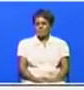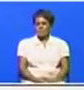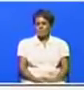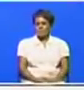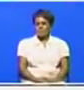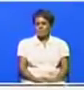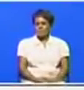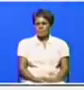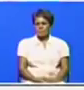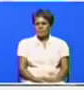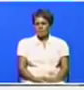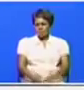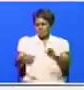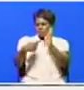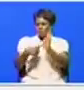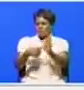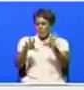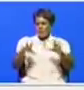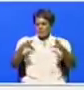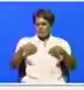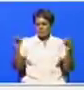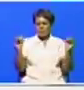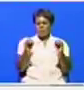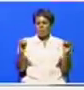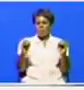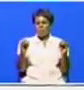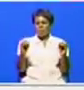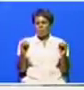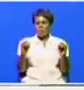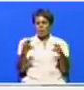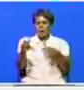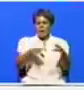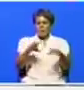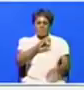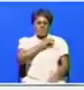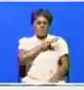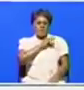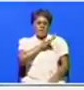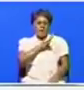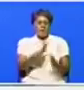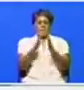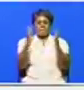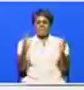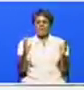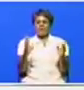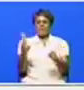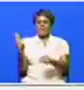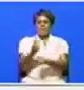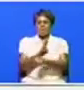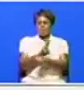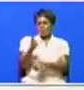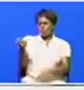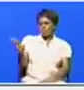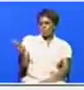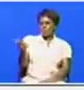Ni namna tu ya kuonesha kutokukubali kitendo anachokiita cha kinyama na uoga uliopita mipaka, kwa kutumia ncha ya